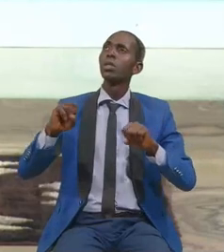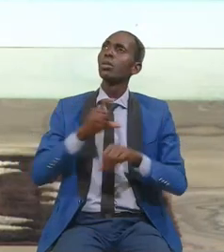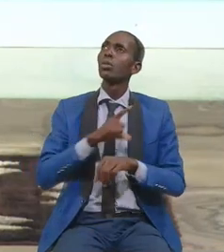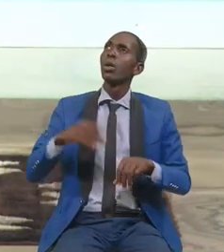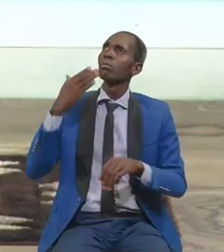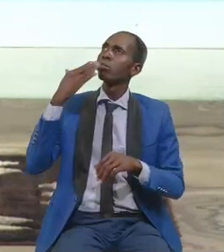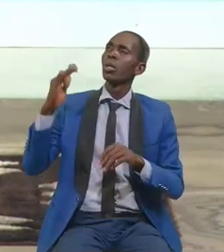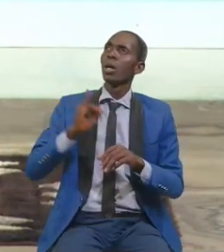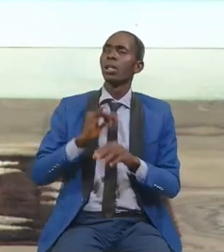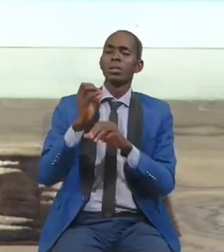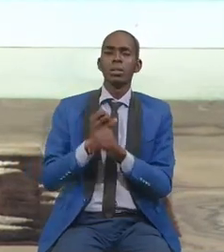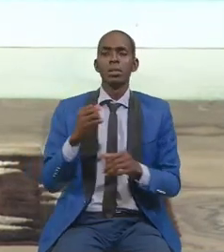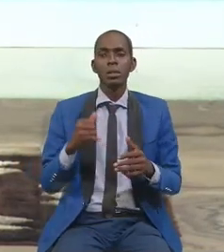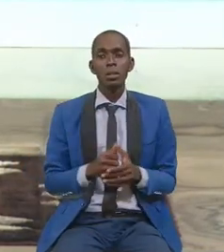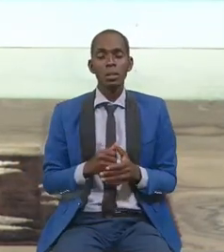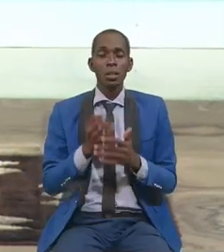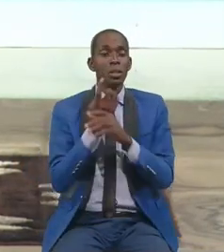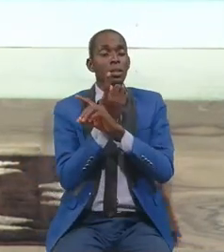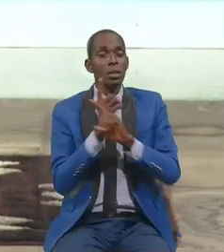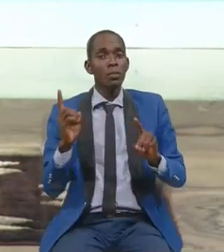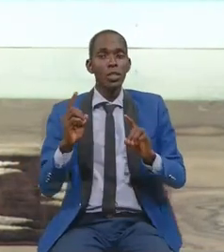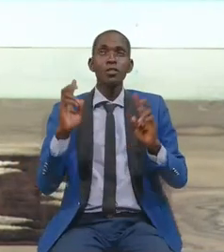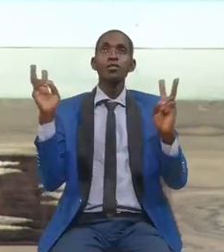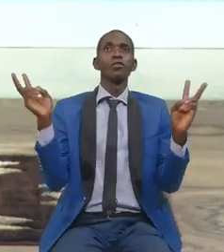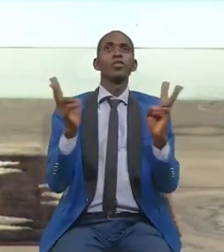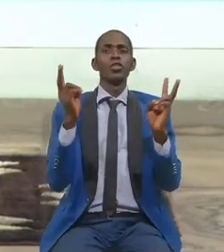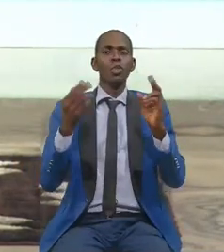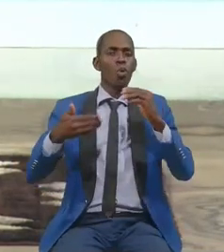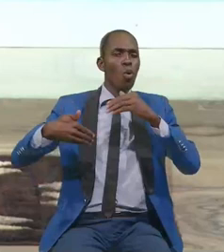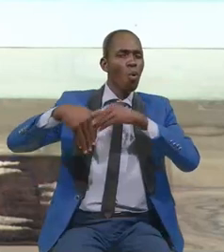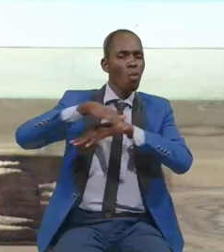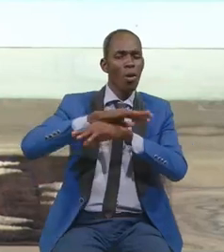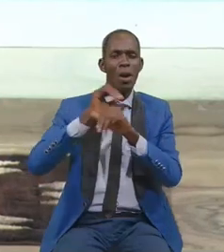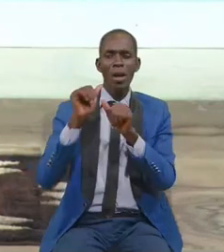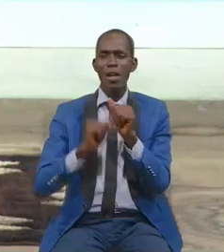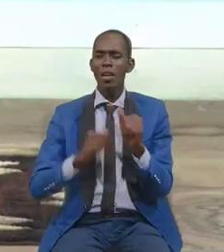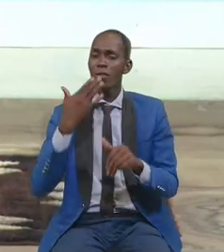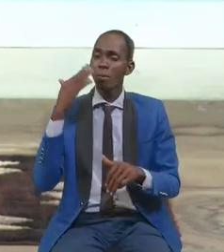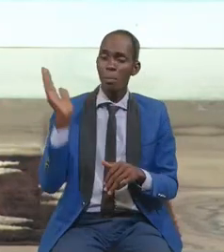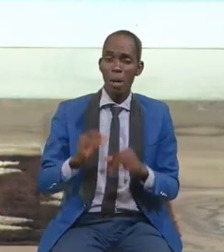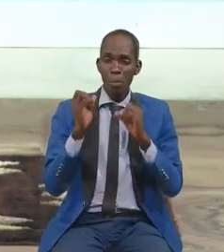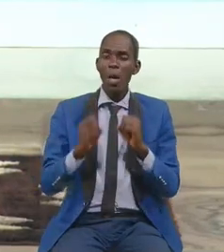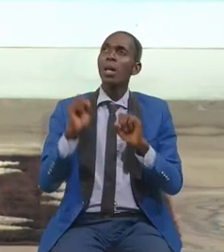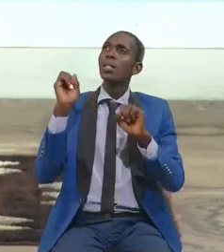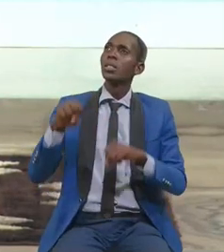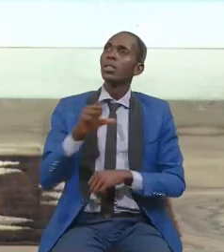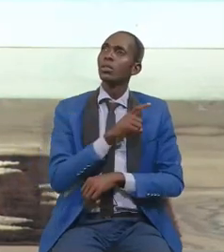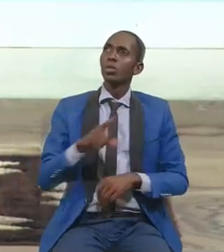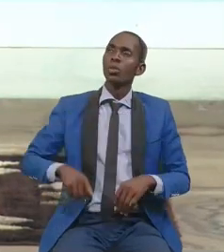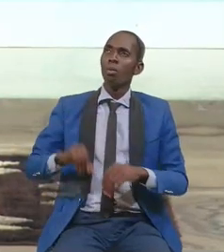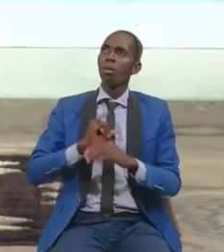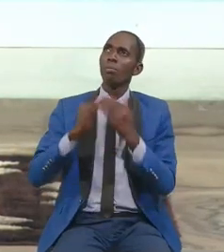délivrance, la victoire sur tous les pouvoirs maléfiques. Oui, Seigneur, je te dis merci.